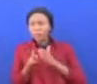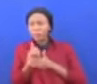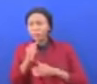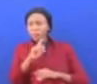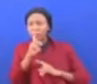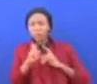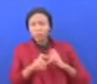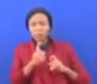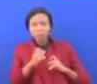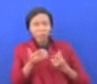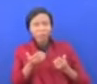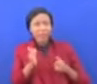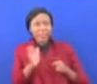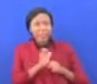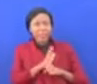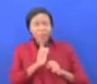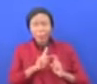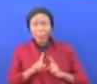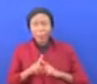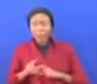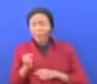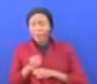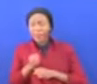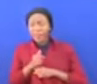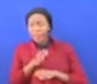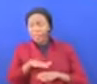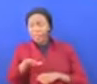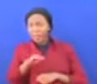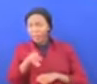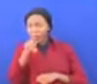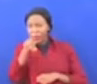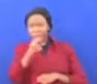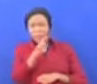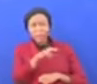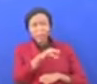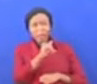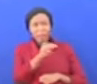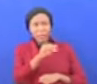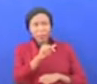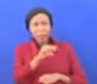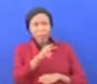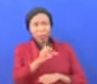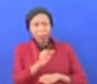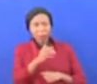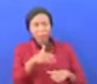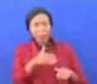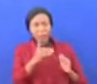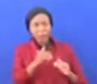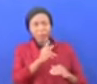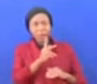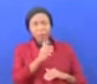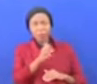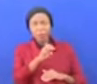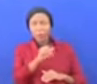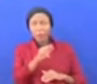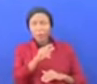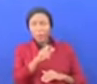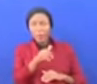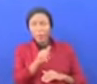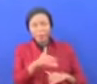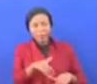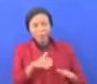Kuna fidia mbalimbali zimefanyika katika eneo lile, kwa maana Nyamwaga yenyewe, Kumalera, ya Kunguru,